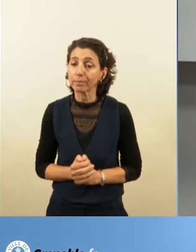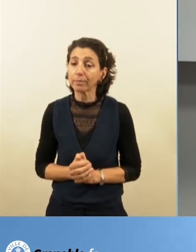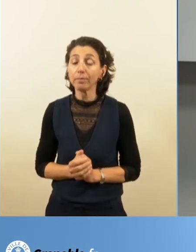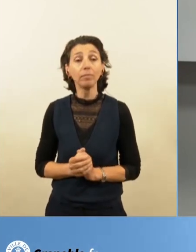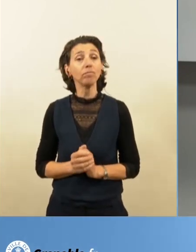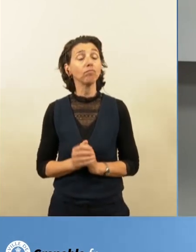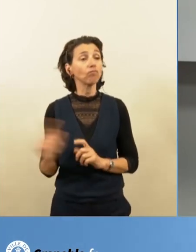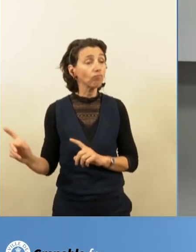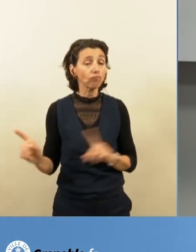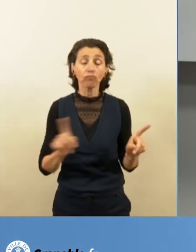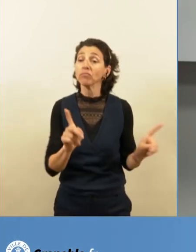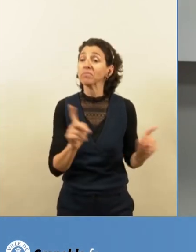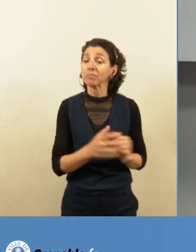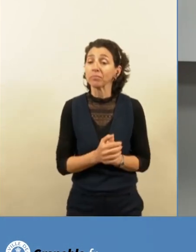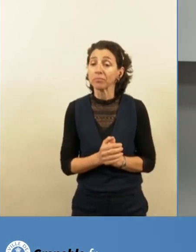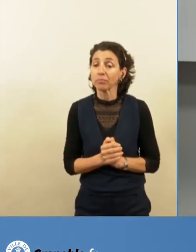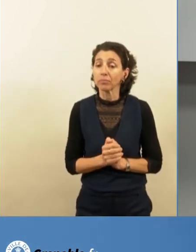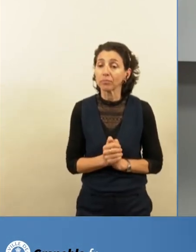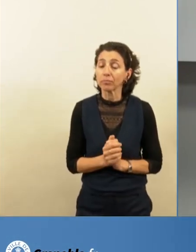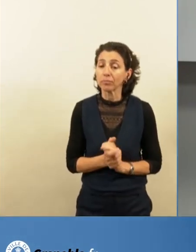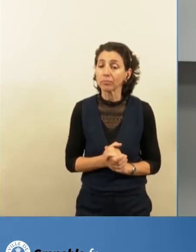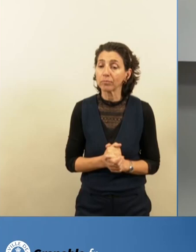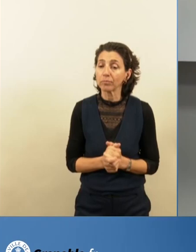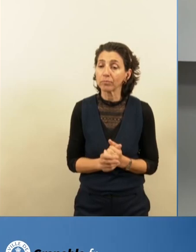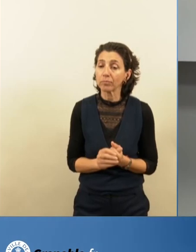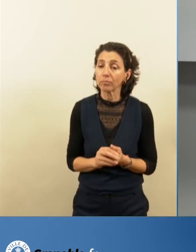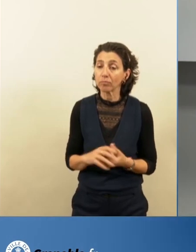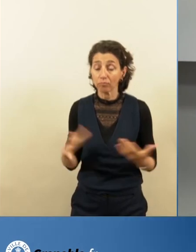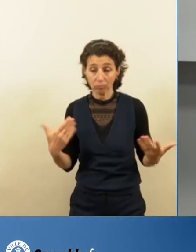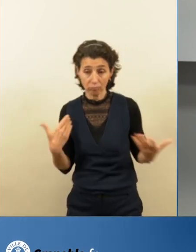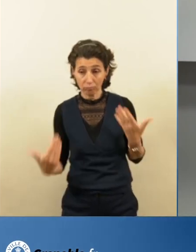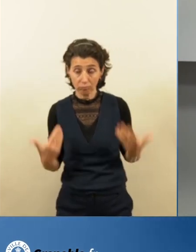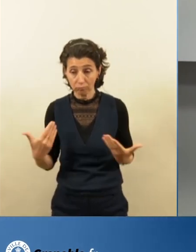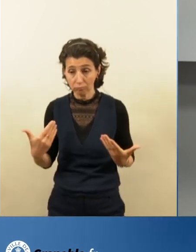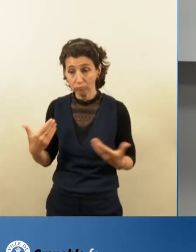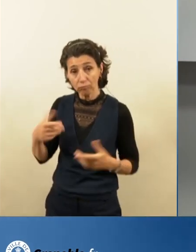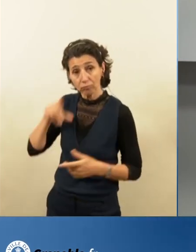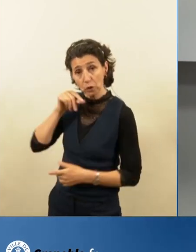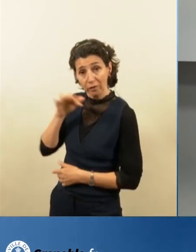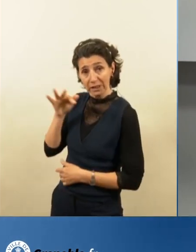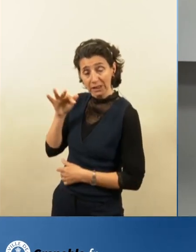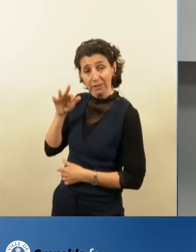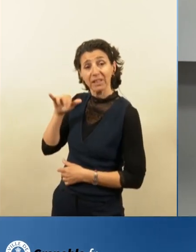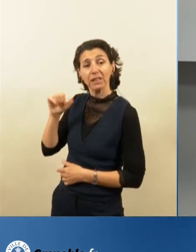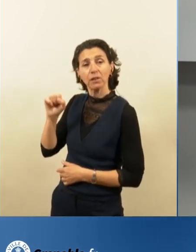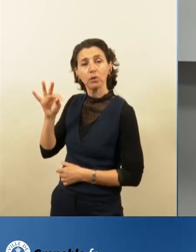non donc peut-être quelques réponses de la part de l'exécutif monsieur Bristol